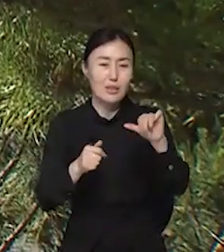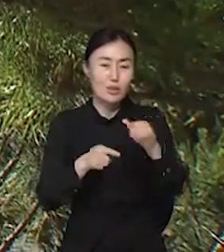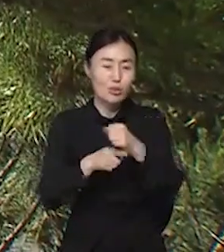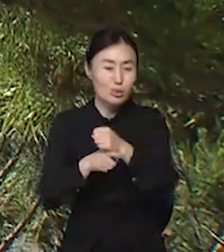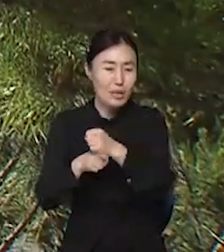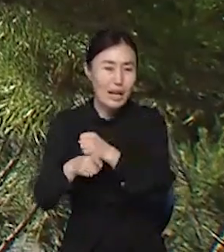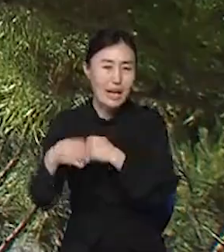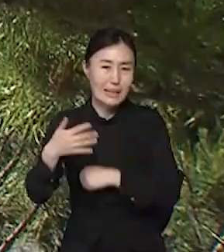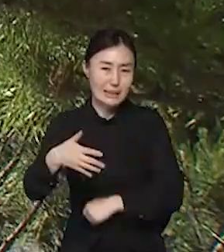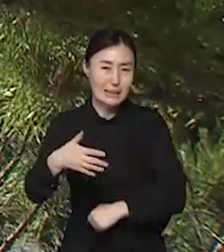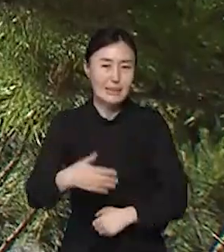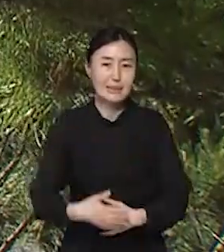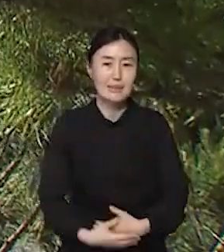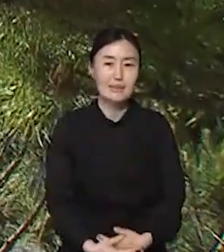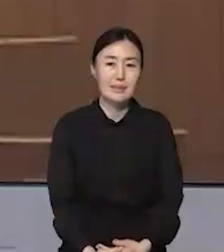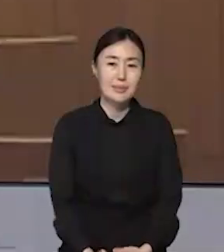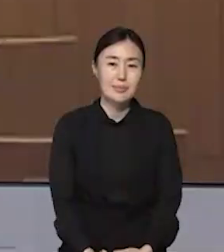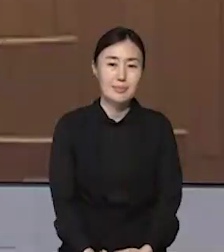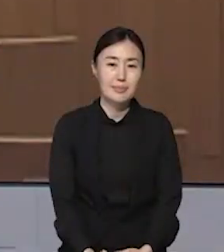받고 있습니다.